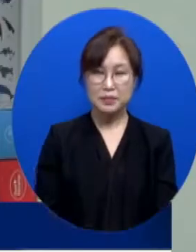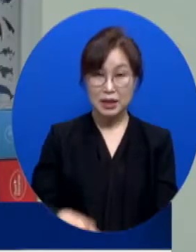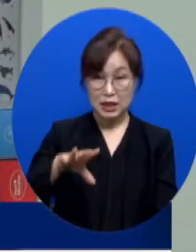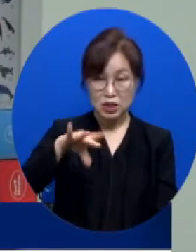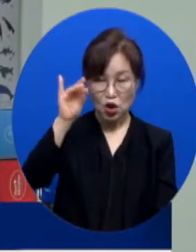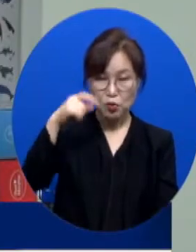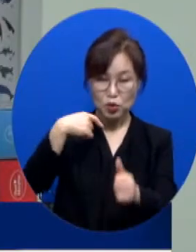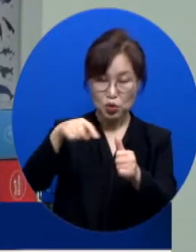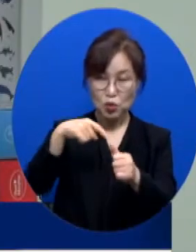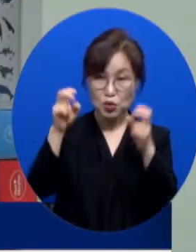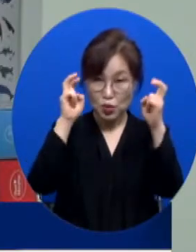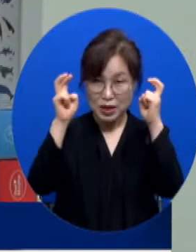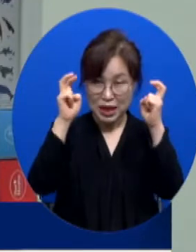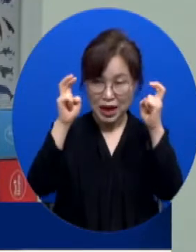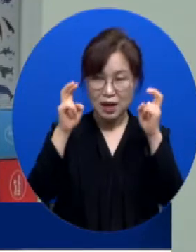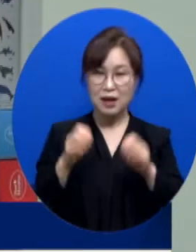교육은